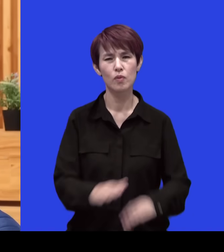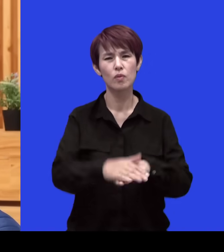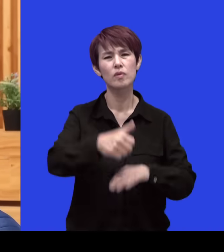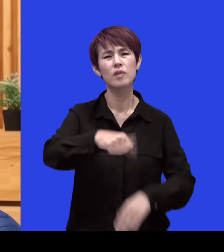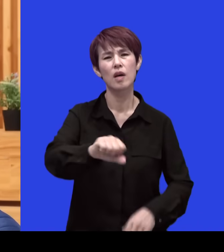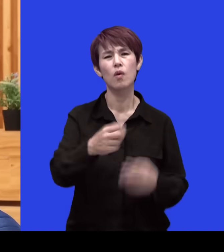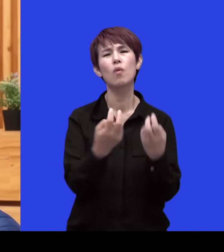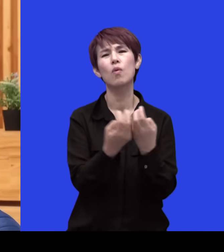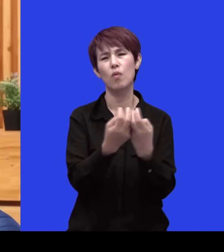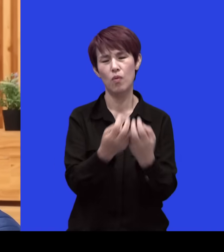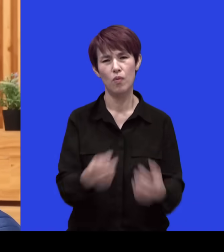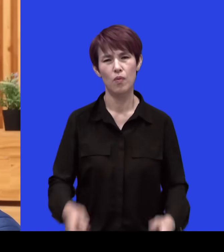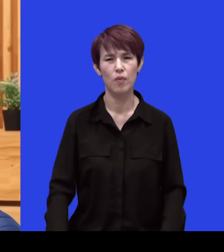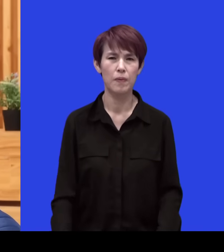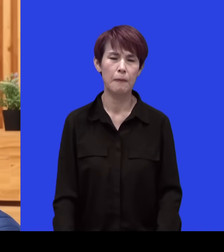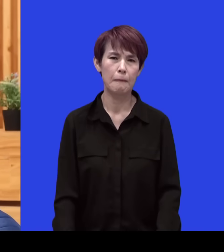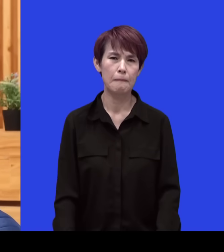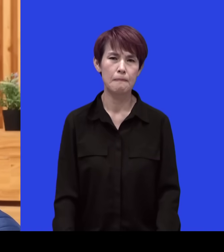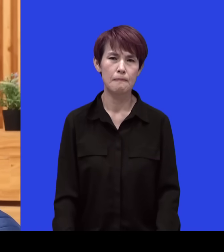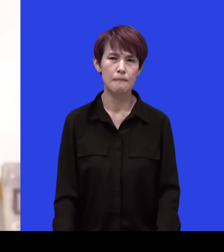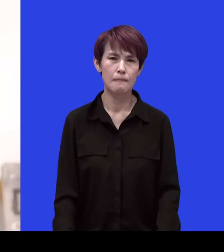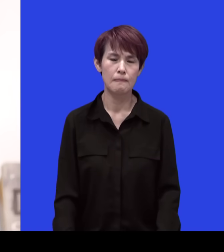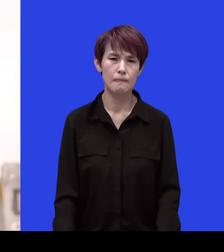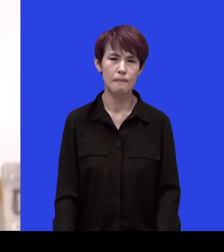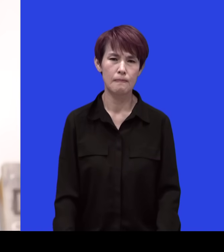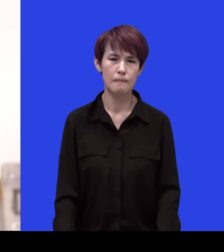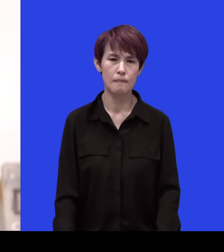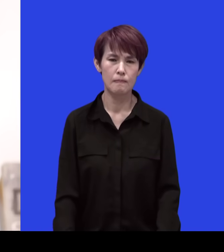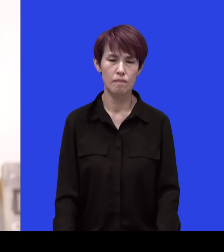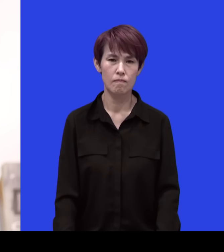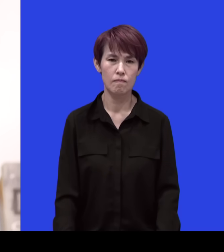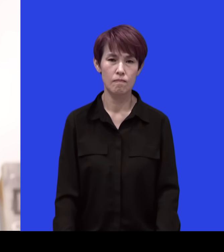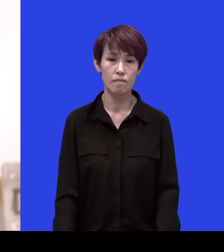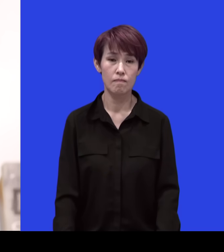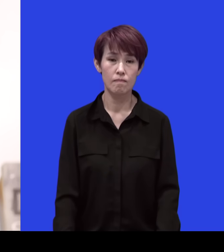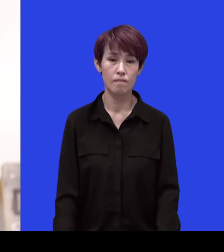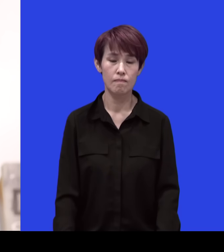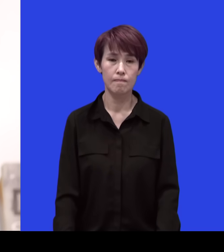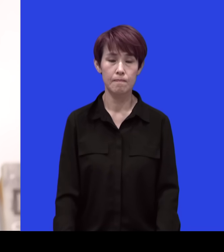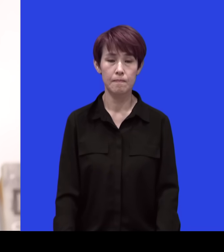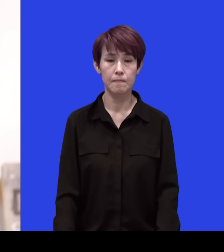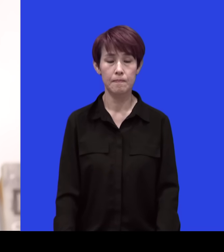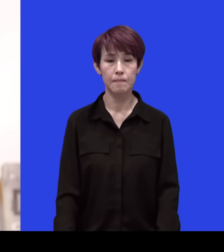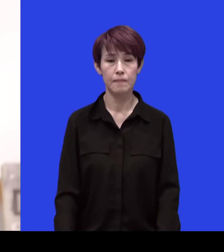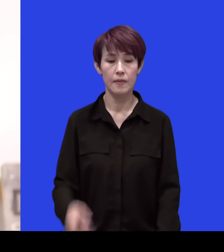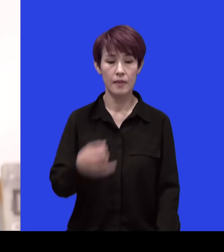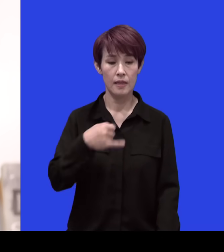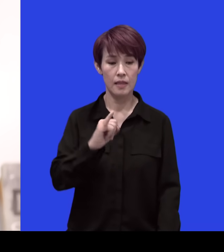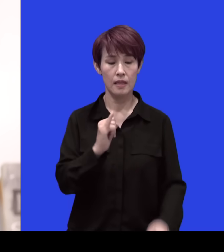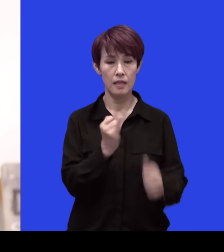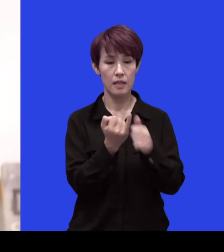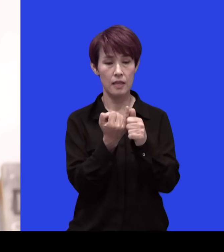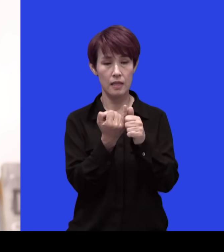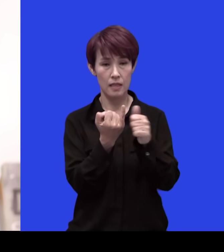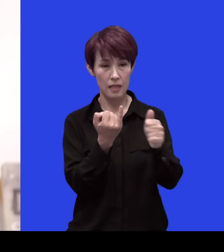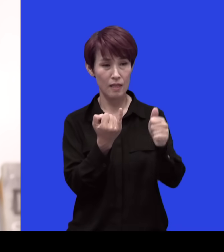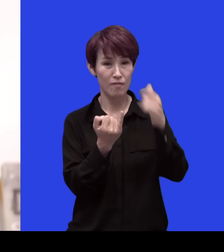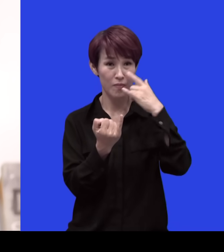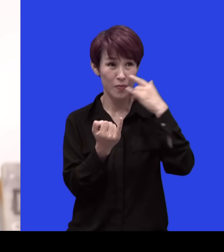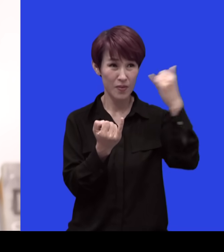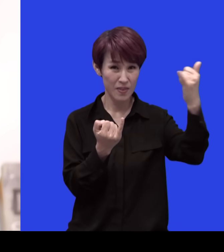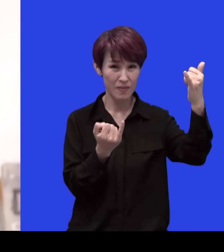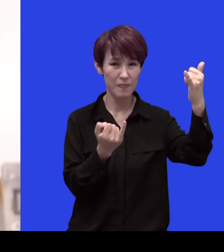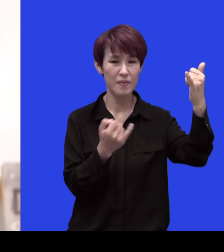그 손주들 걔들 보고 진짜. 싶고. 그러니까 근데 원래 그 사돈이 맨 처음에는 이제 우리가 어려서부터 키웠어요.